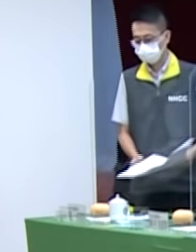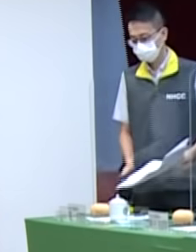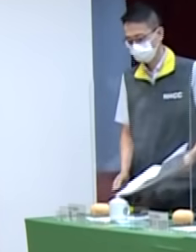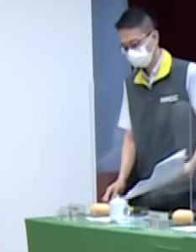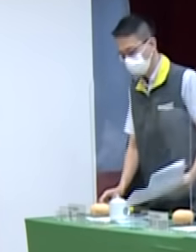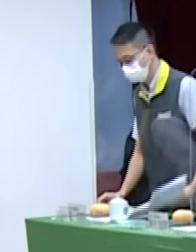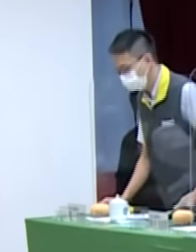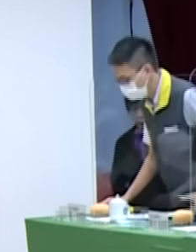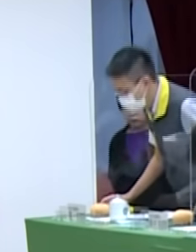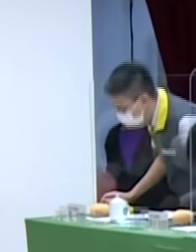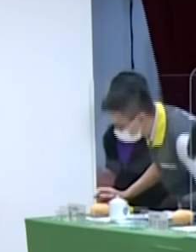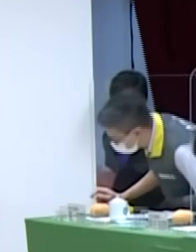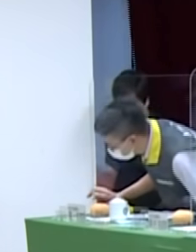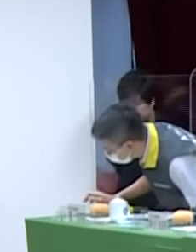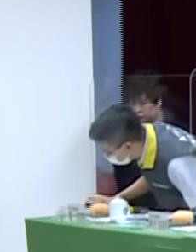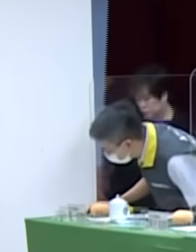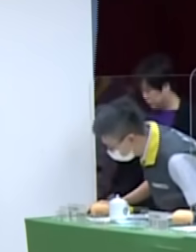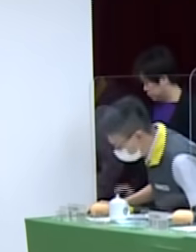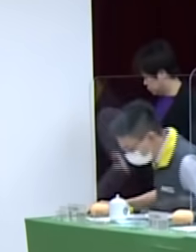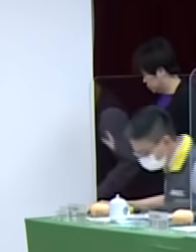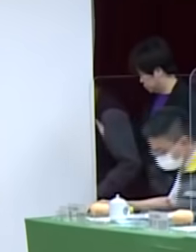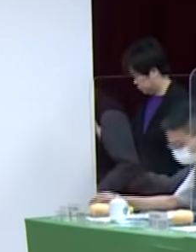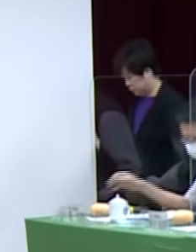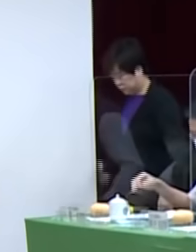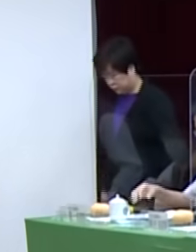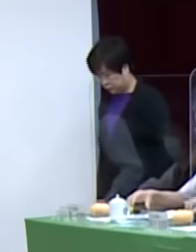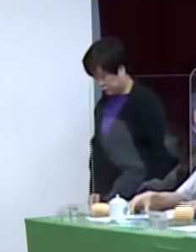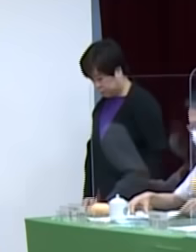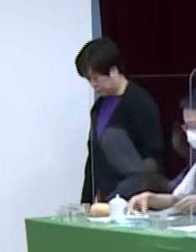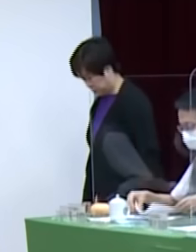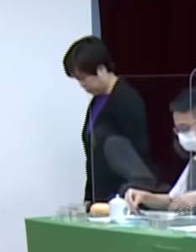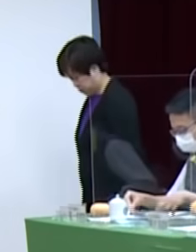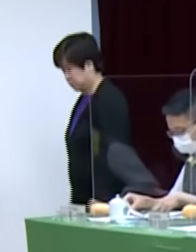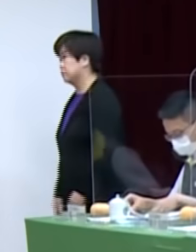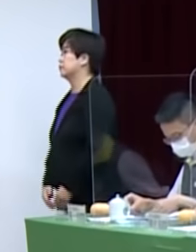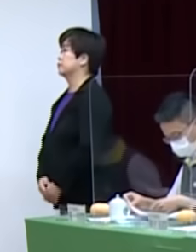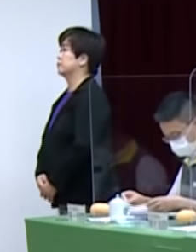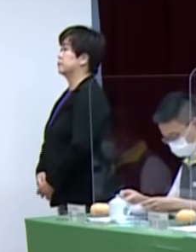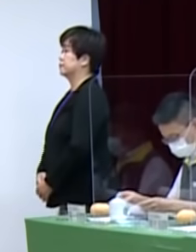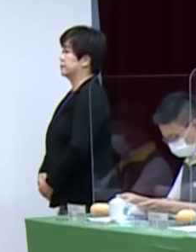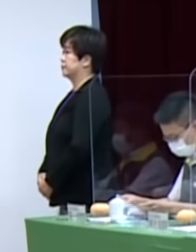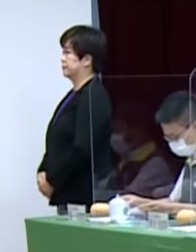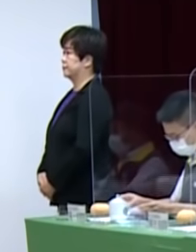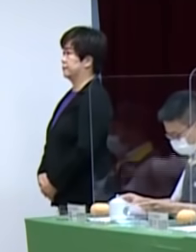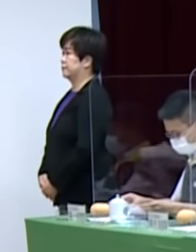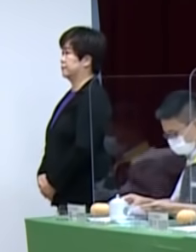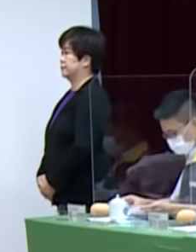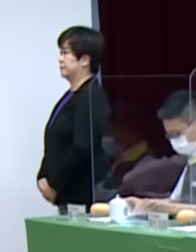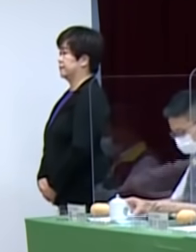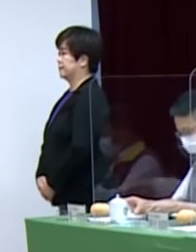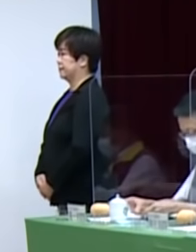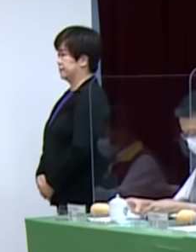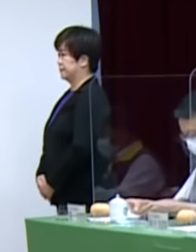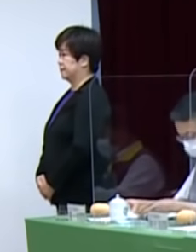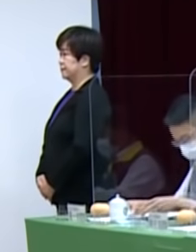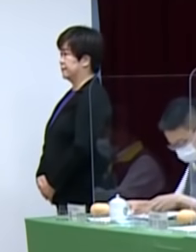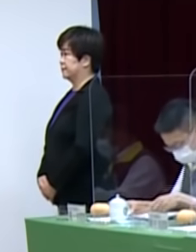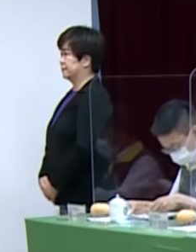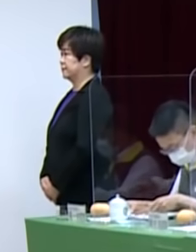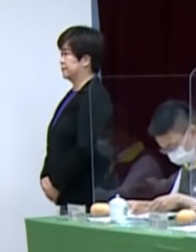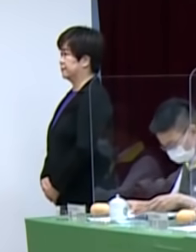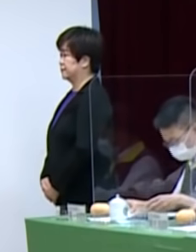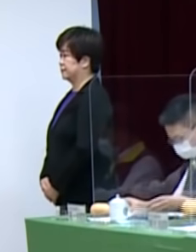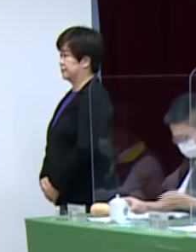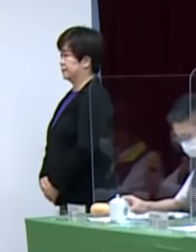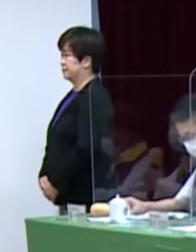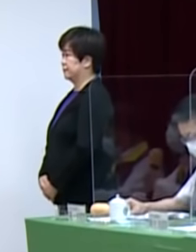么现在的疫情呢，是逐渐的趋缓的。但是今天指挥中心也公布了这个境外移入这一周的基因定序结果，结果